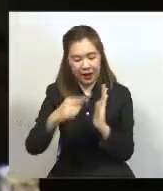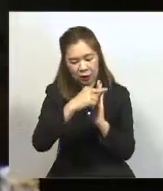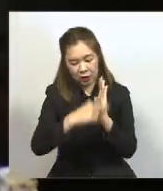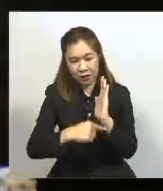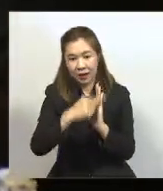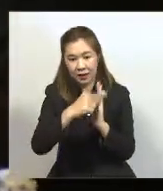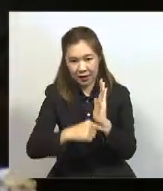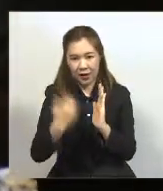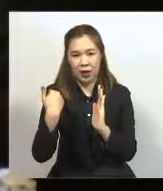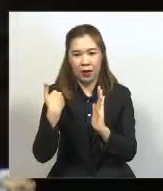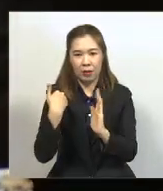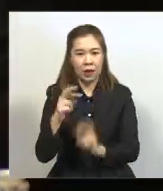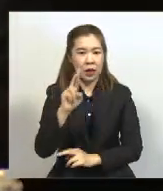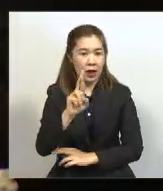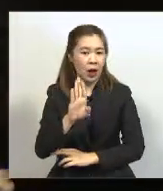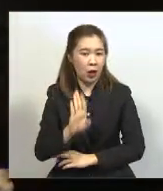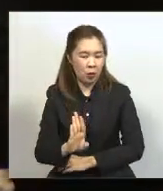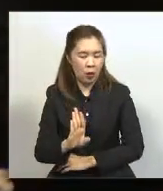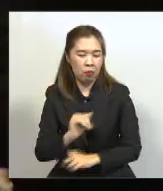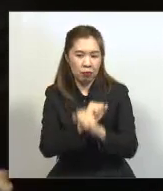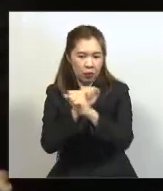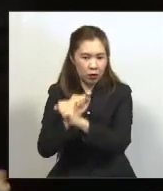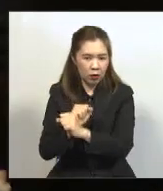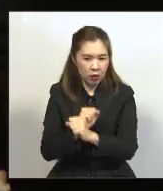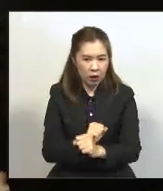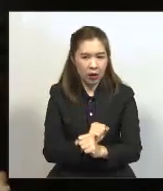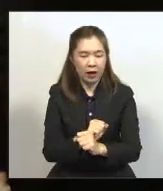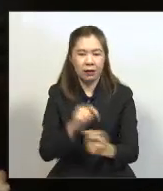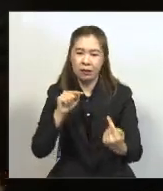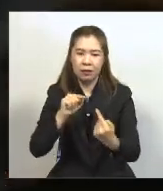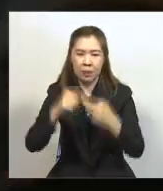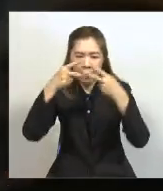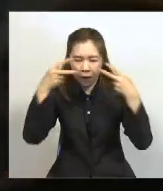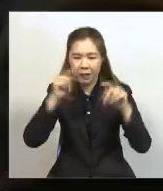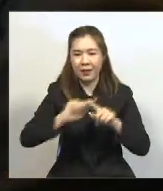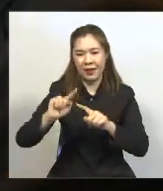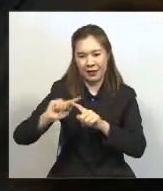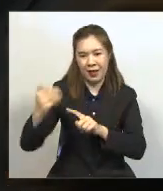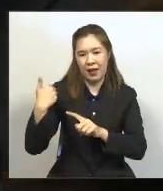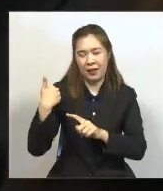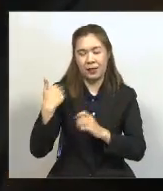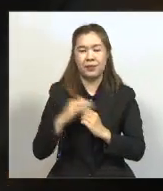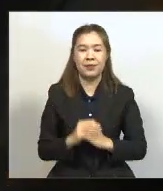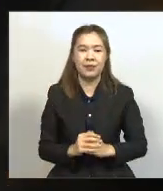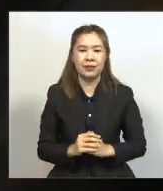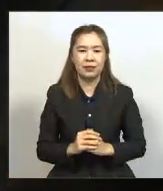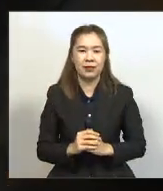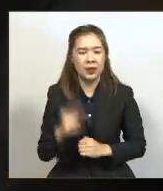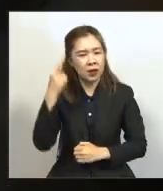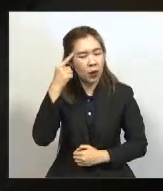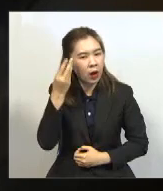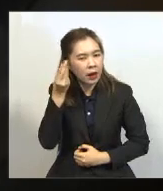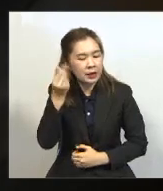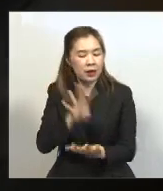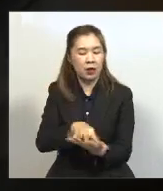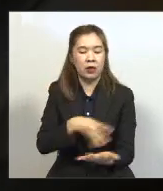แดนค่ะเพื่อที่จะสร้างระบบกันกรองในการต่อสู้กับอาชญากรรมข้ามชาติรวมถึงแนวคิดอินโดแปซิฟิกซึ่งเป็